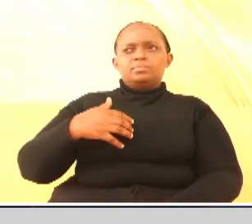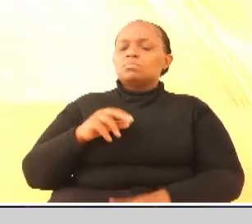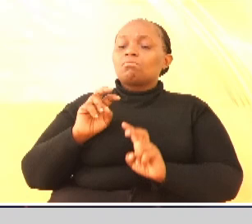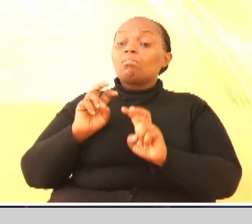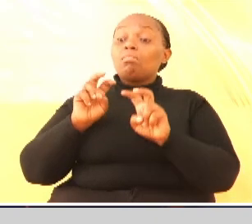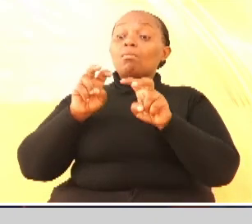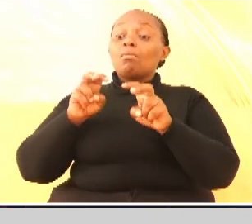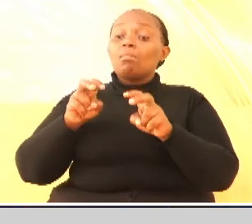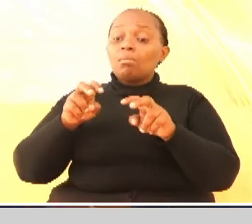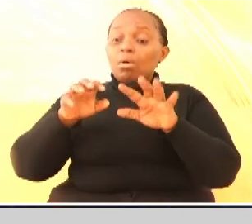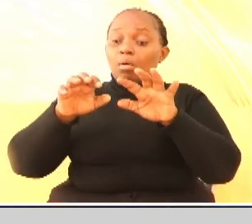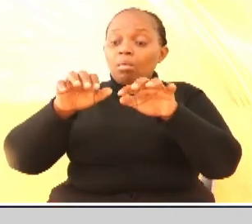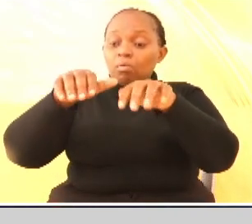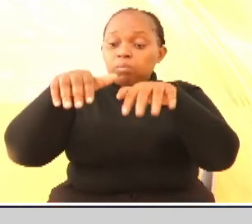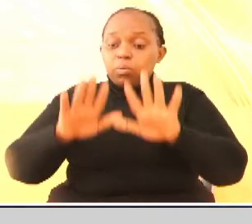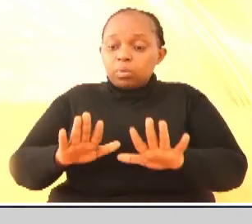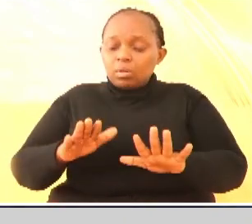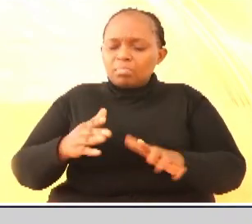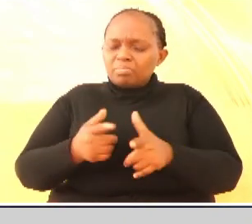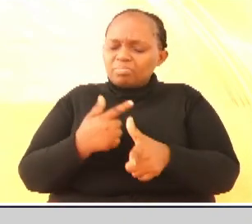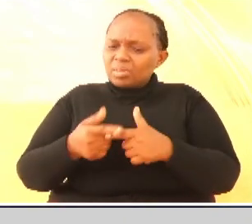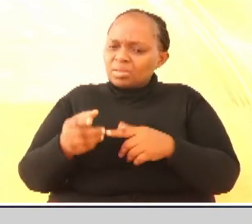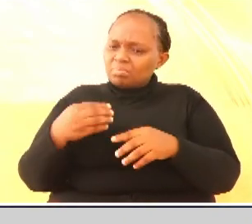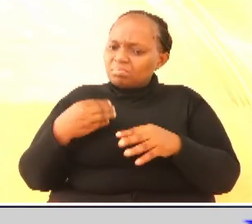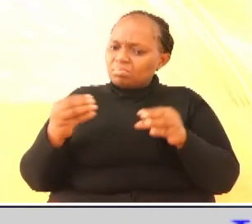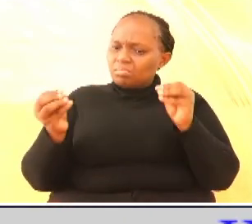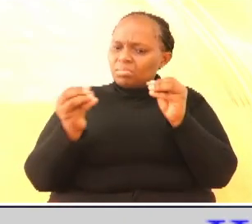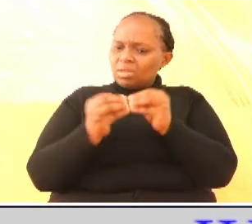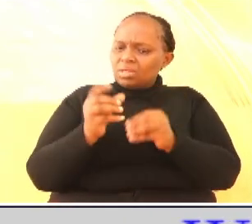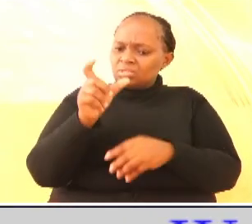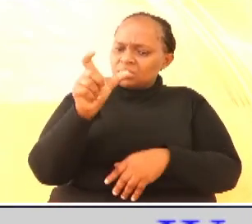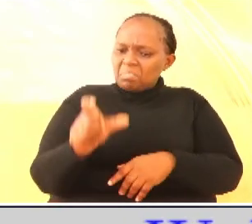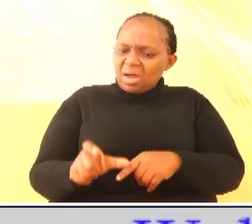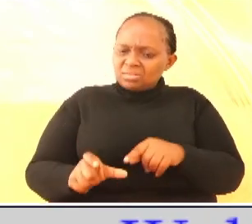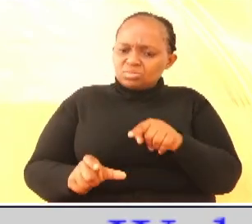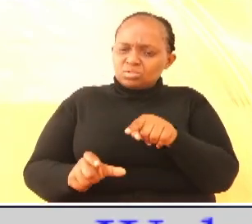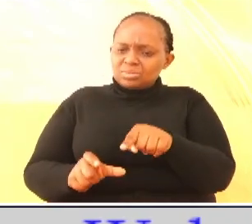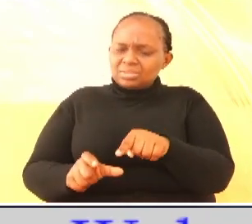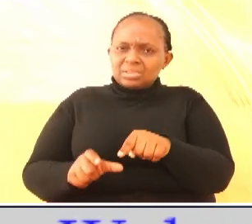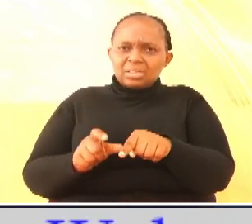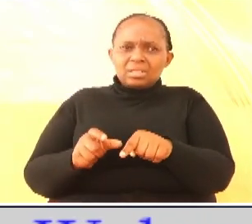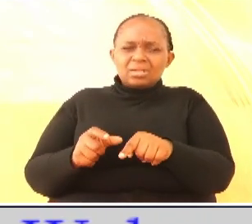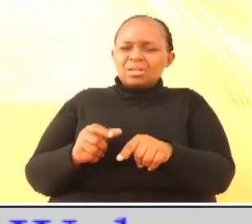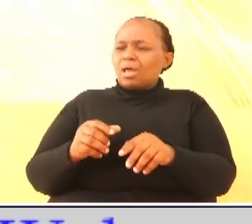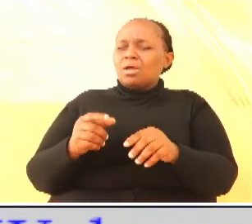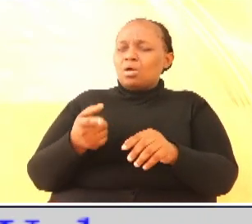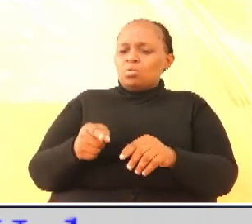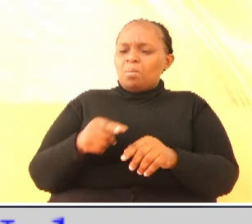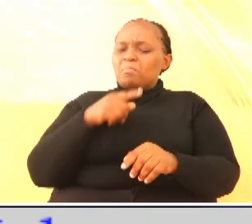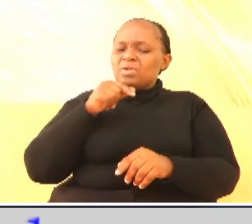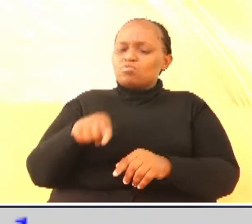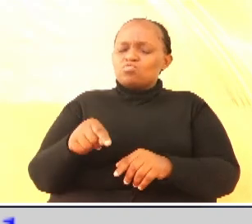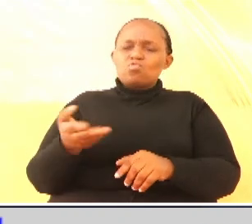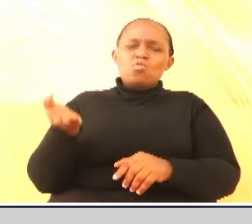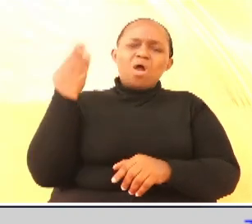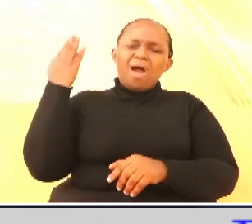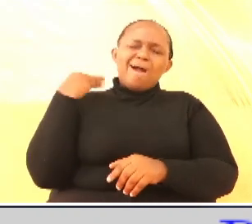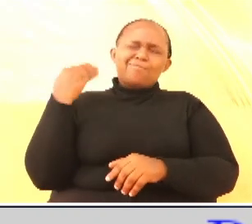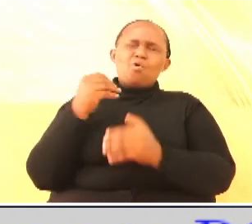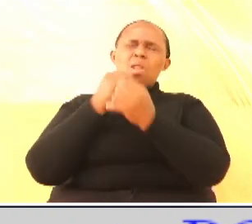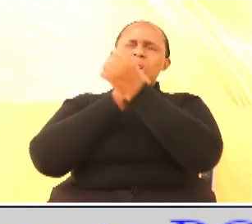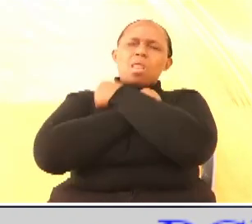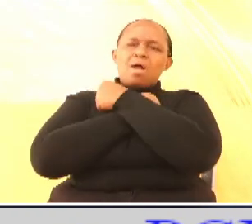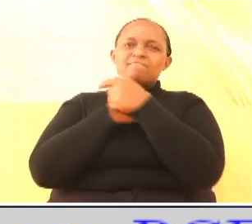kaburi. Nikakuta mzee alikuwa anapenda sana ile ka radio. Unajua kale ka radio wazee walikuwa wanasikiliza bunge wale wa